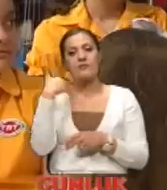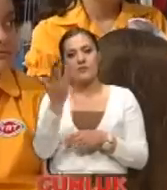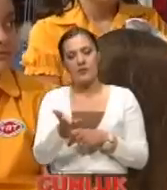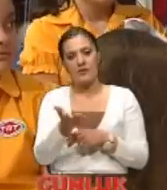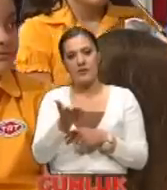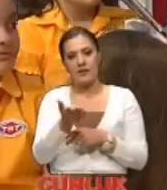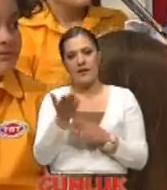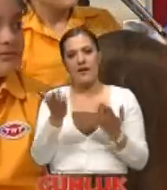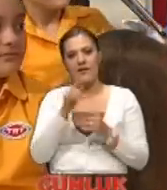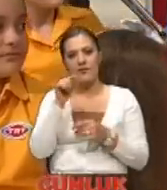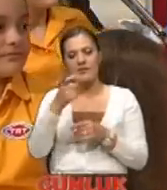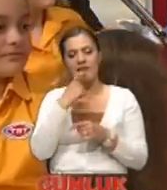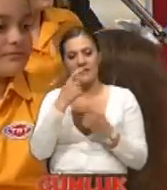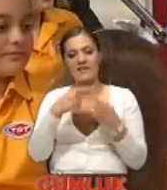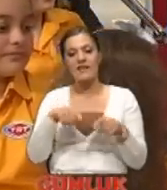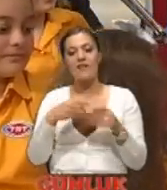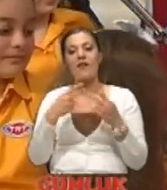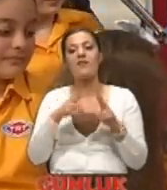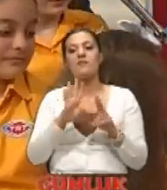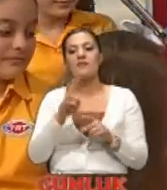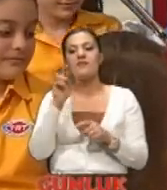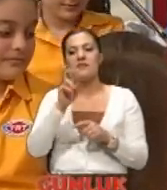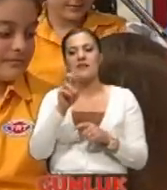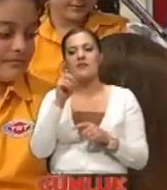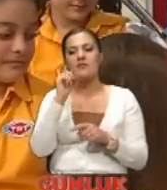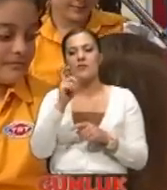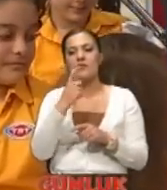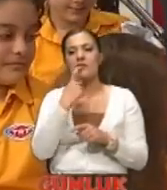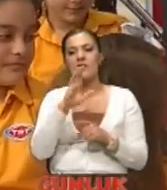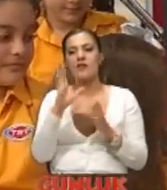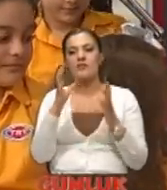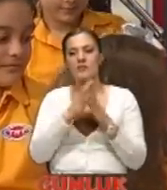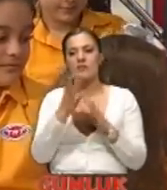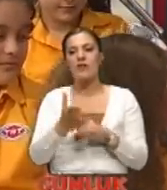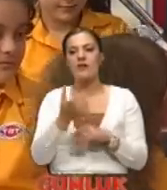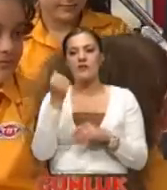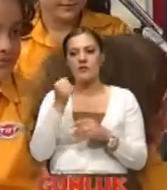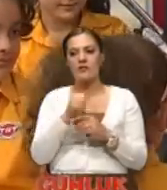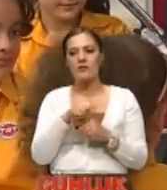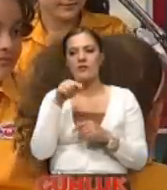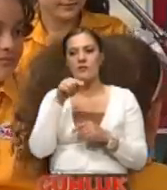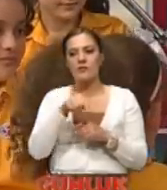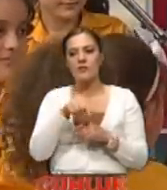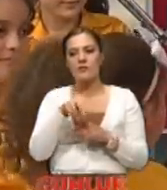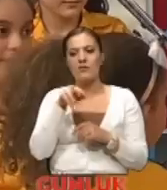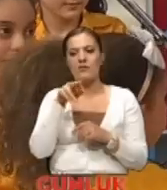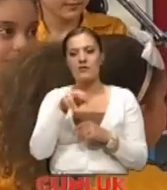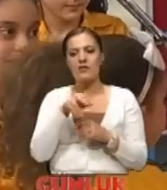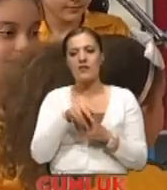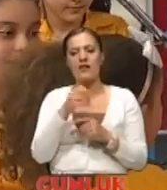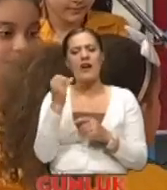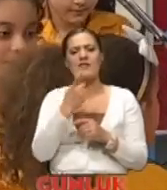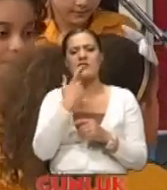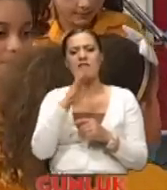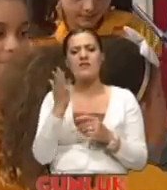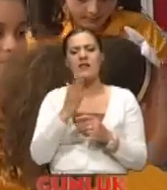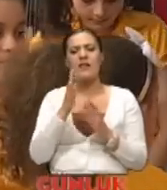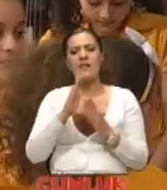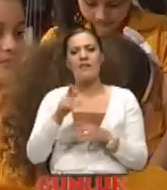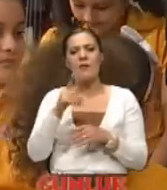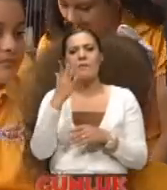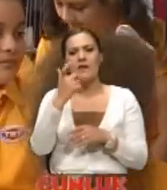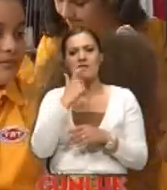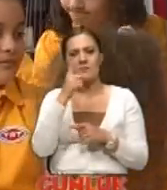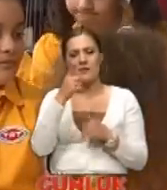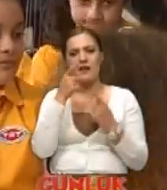işte eğer o sene sınav açmamışsak 8 ve 9 yaş gruplarını alıyoruz. Hı hı hı. Bu şekilde. Kaç yaşa kadar devam ediyorlar? 5 yıllık